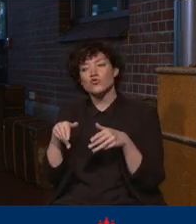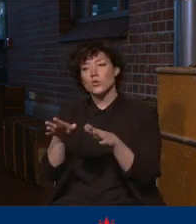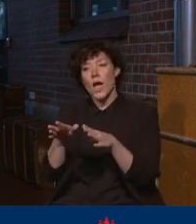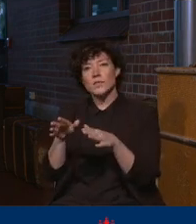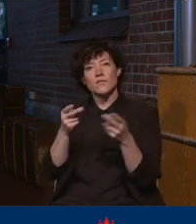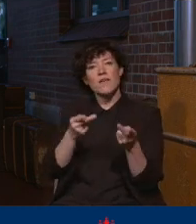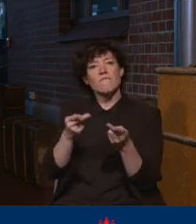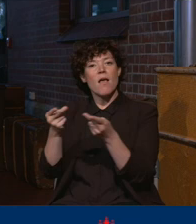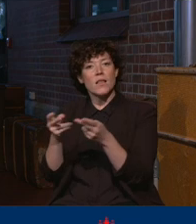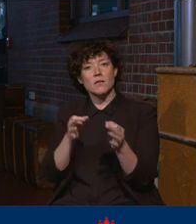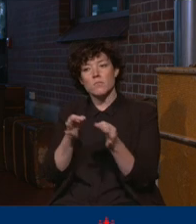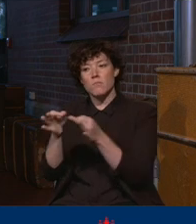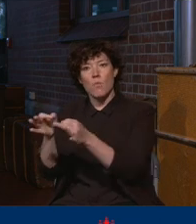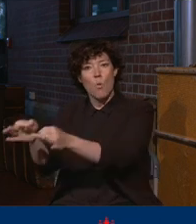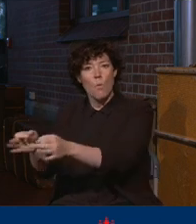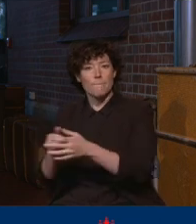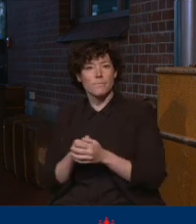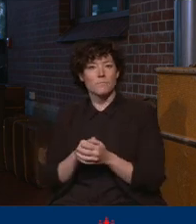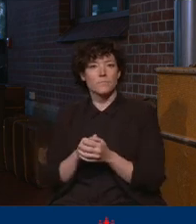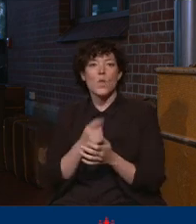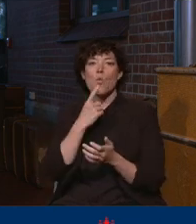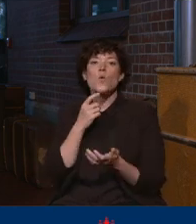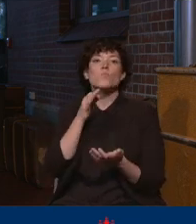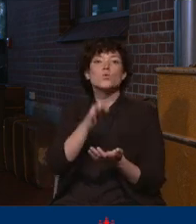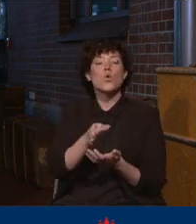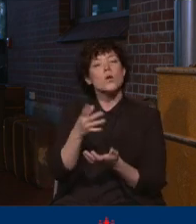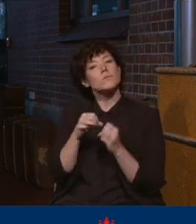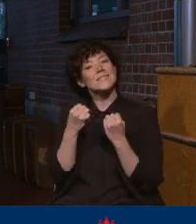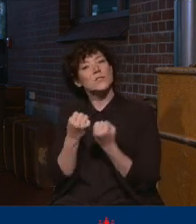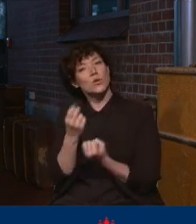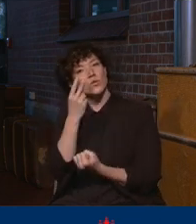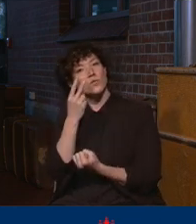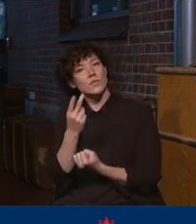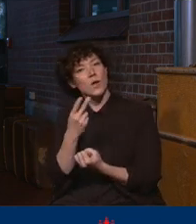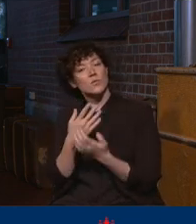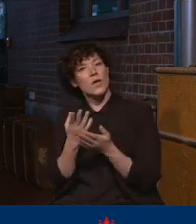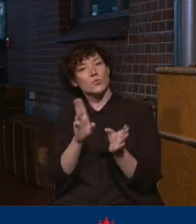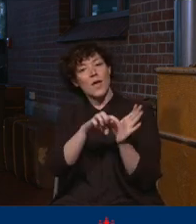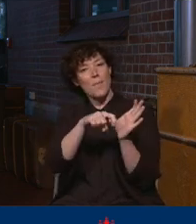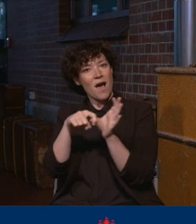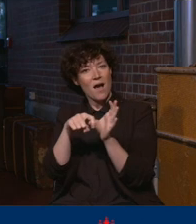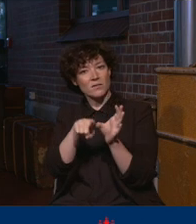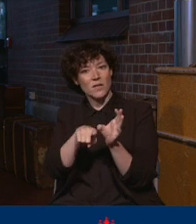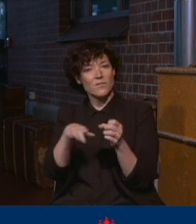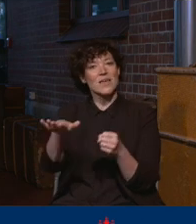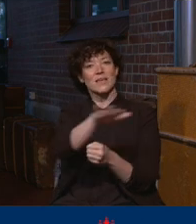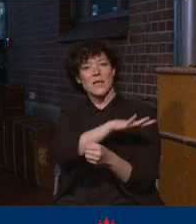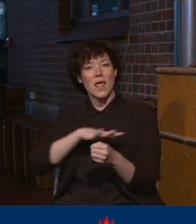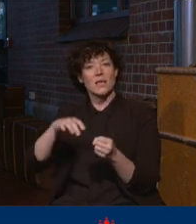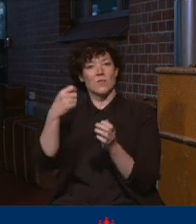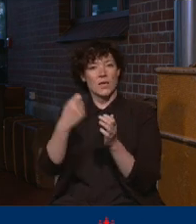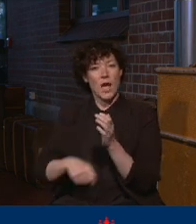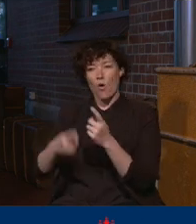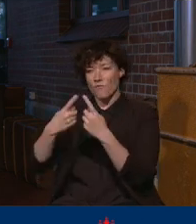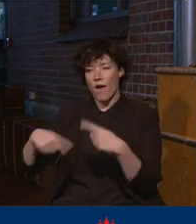und in rothenburgsort haben wir einfach die situation dass beispielsweise am haken riesige gelände gekauft werden von